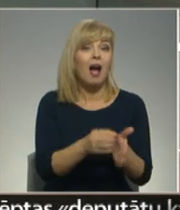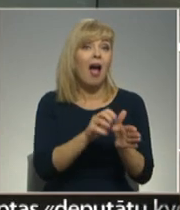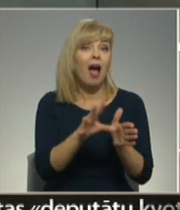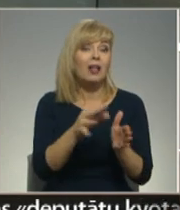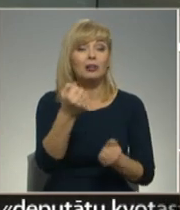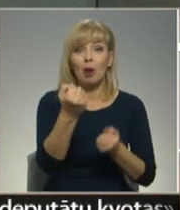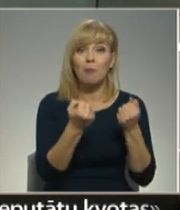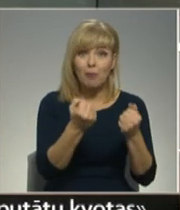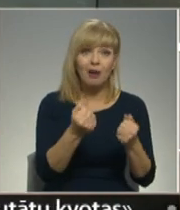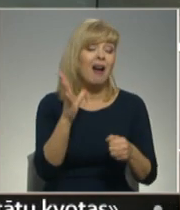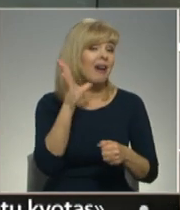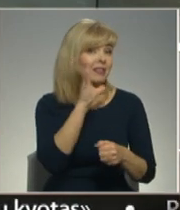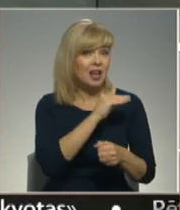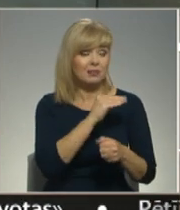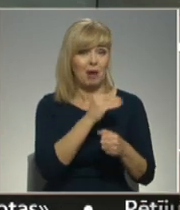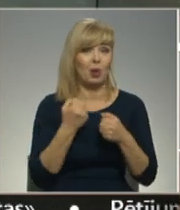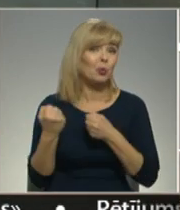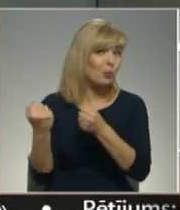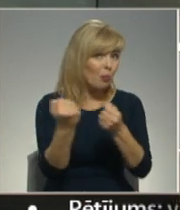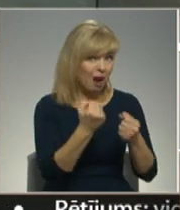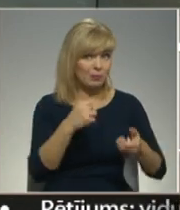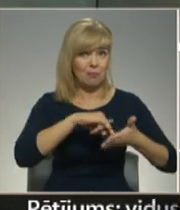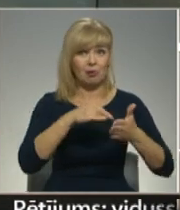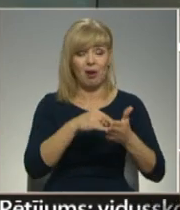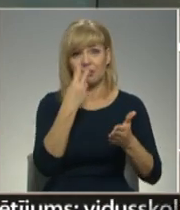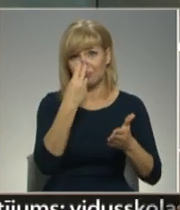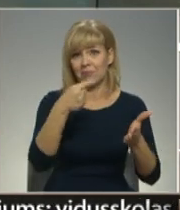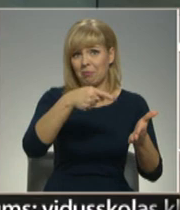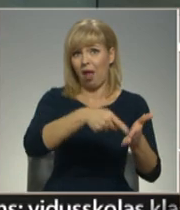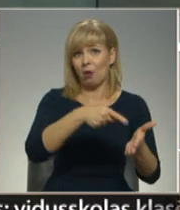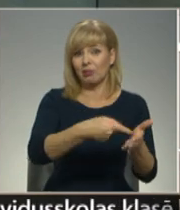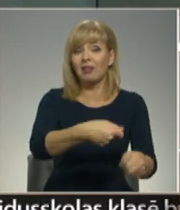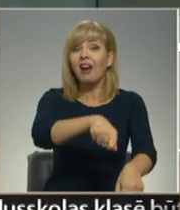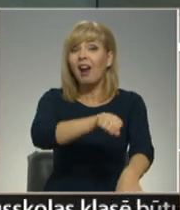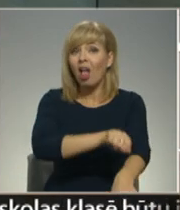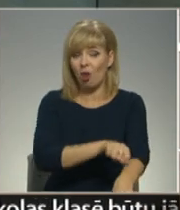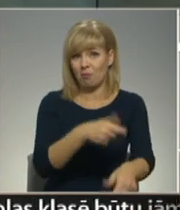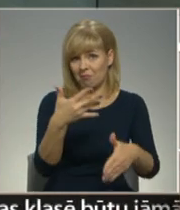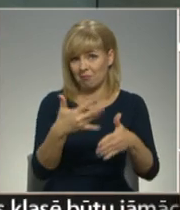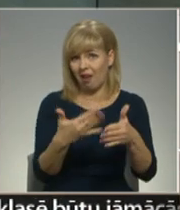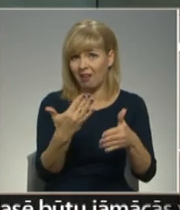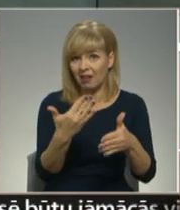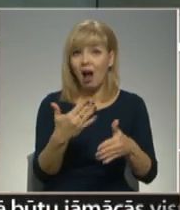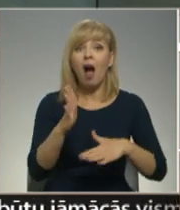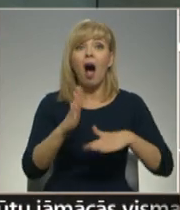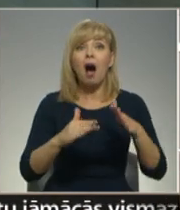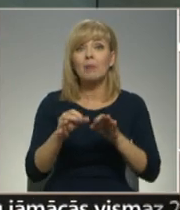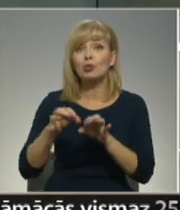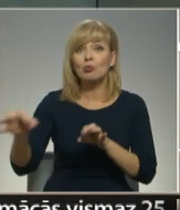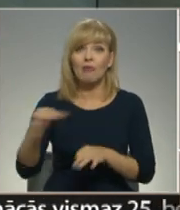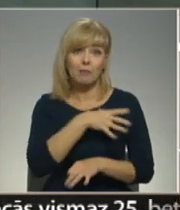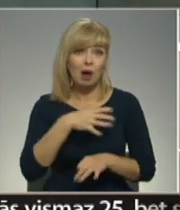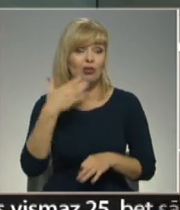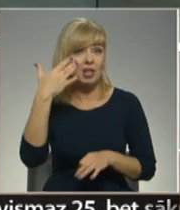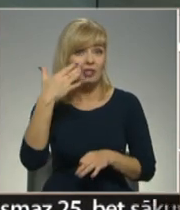nespēja nobraukt projektā plānoto kilometrāžu, arī Amatus novada pašvaldība cerētā nobraukuma vietā spēja izpildīt vien mazliet vairāk